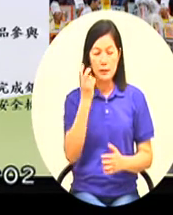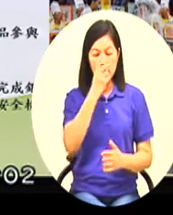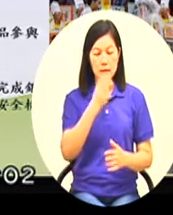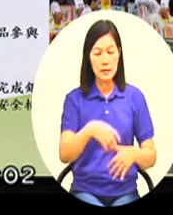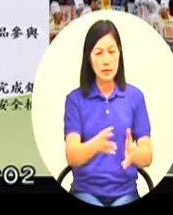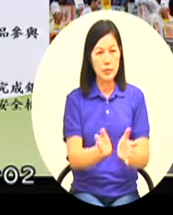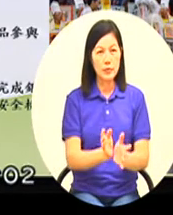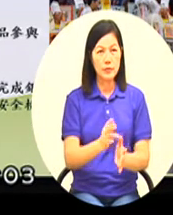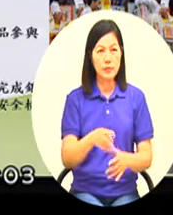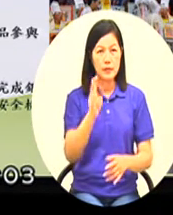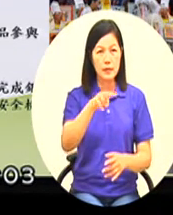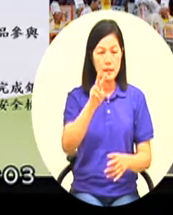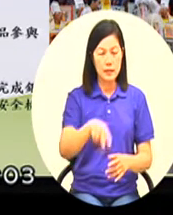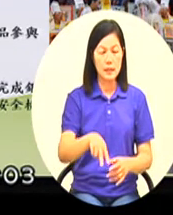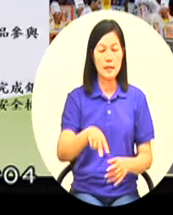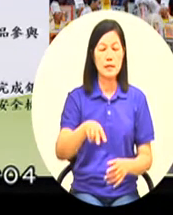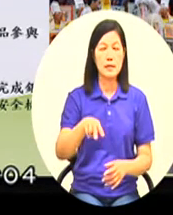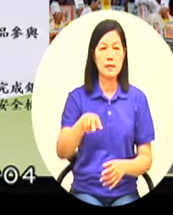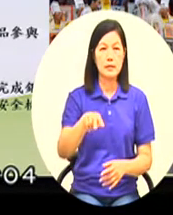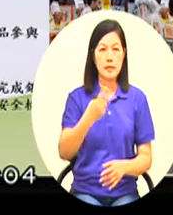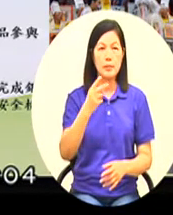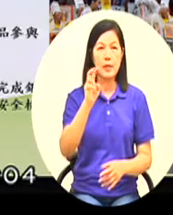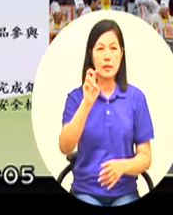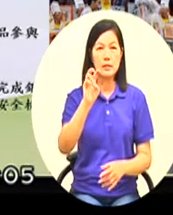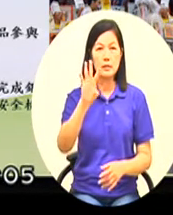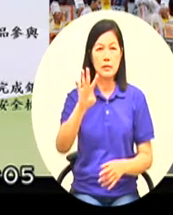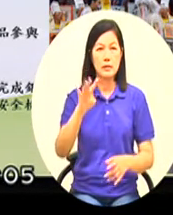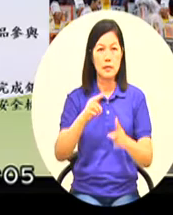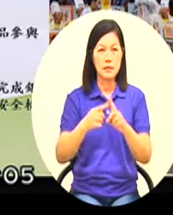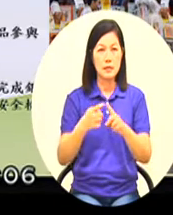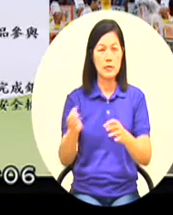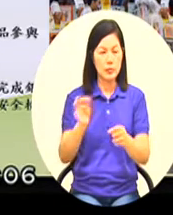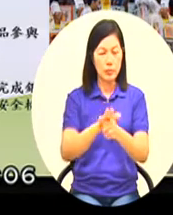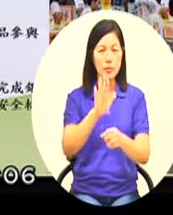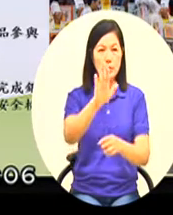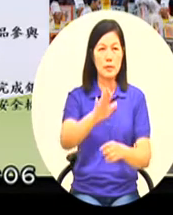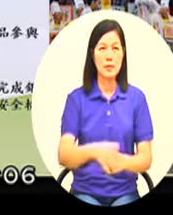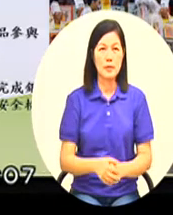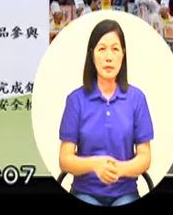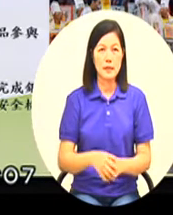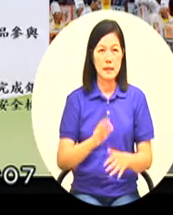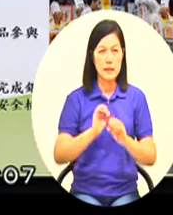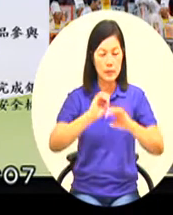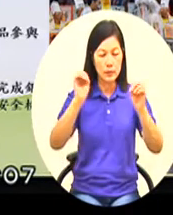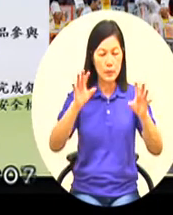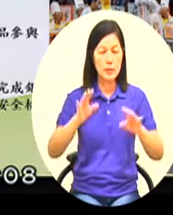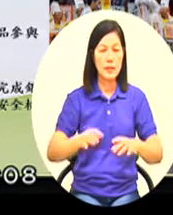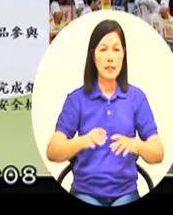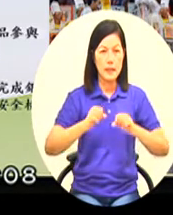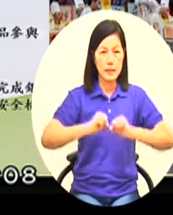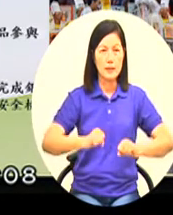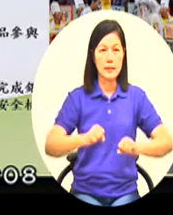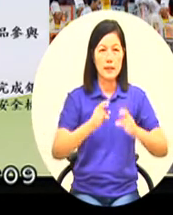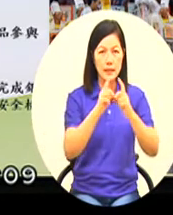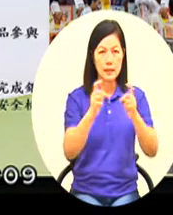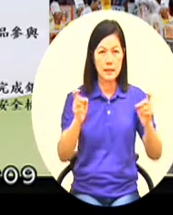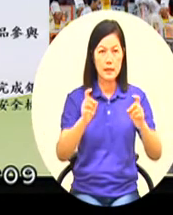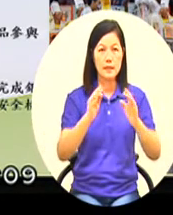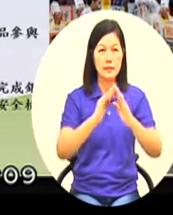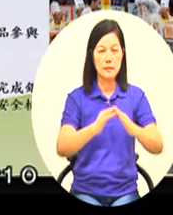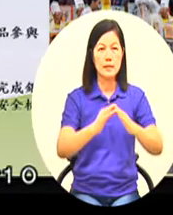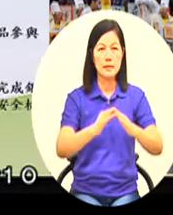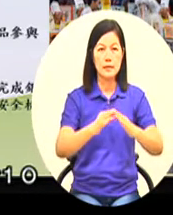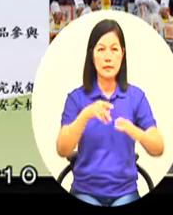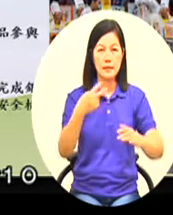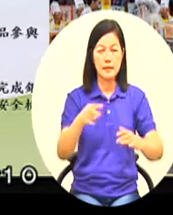助了2224人。另外是本局积极推动有关于健康城市及高龄友善城市，那有相当的成